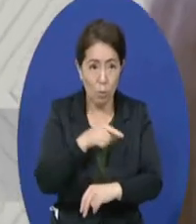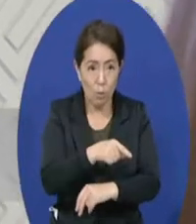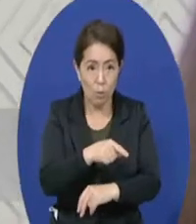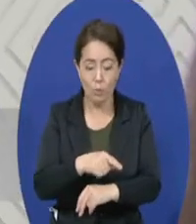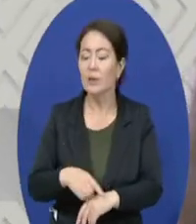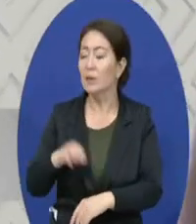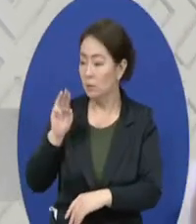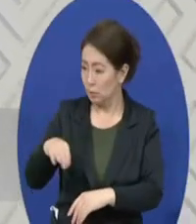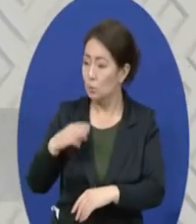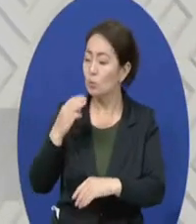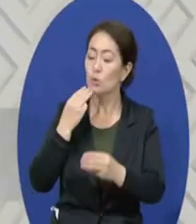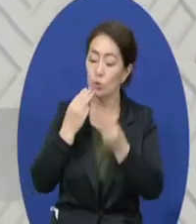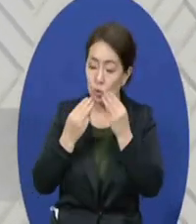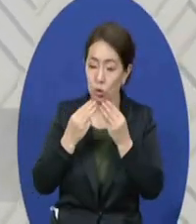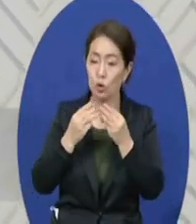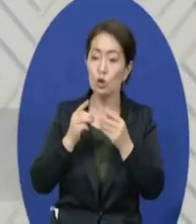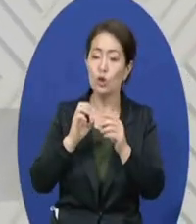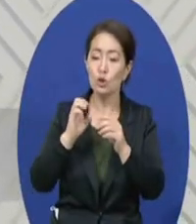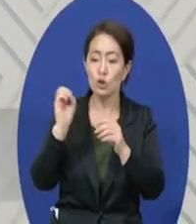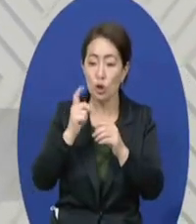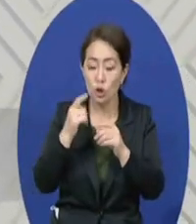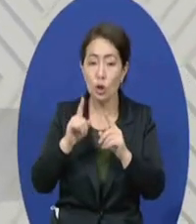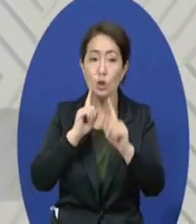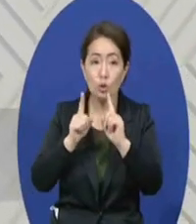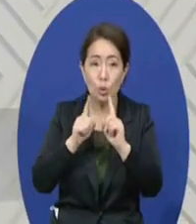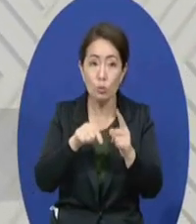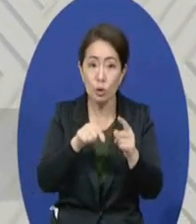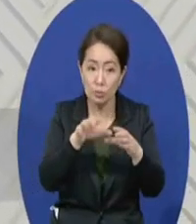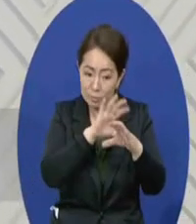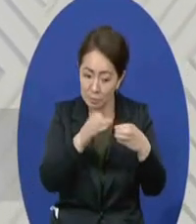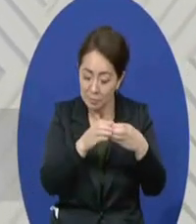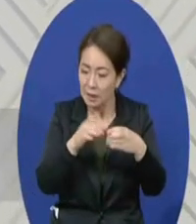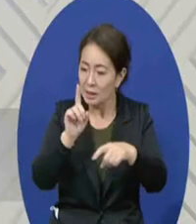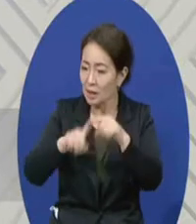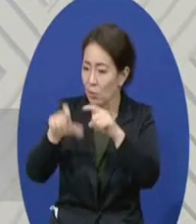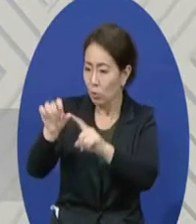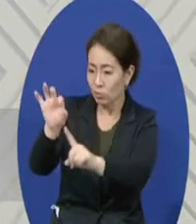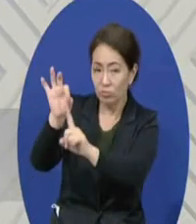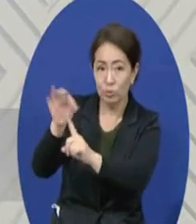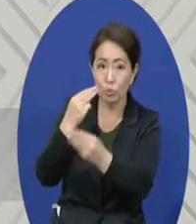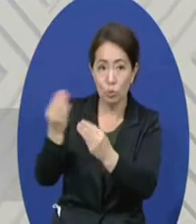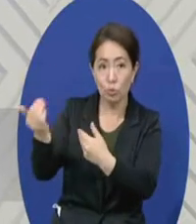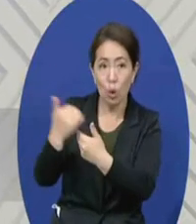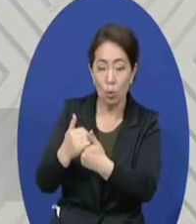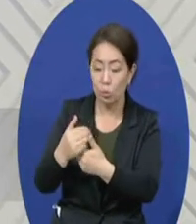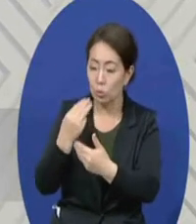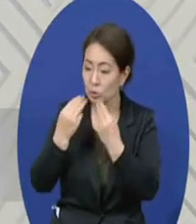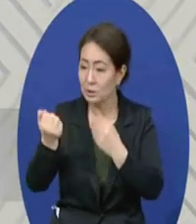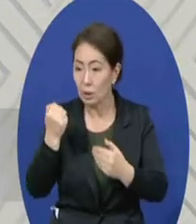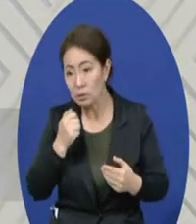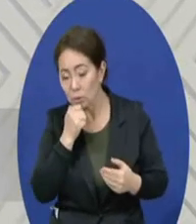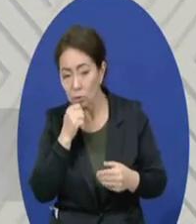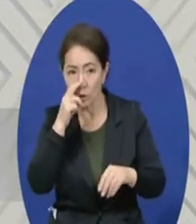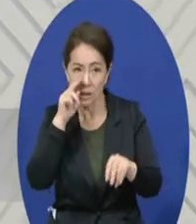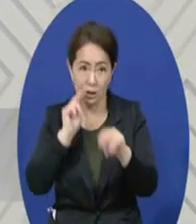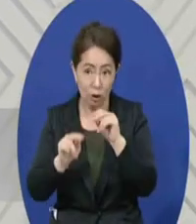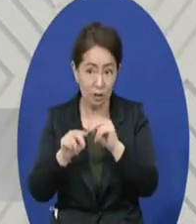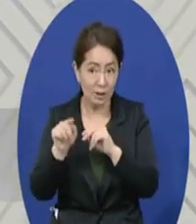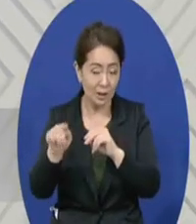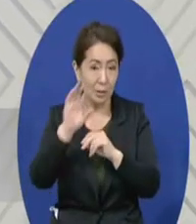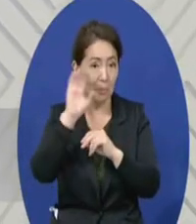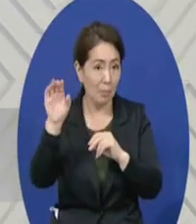Яг болно тийм. Шүүхийн ерөнхий зөвлөл бол тийм үү? Ямар хүнийг шүүхч болох вэ? Мэдлэгтэй, чадвартай, туршлагатай, дадлагтай шүүхч чадах нь үү гэдэг тийм үү? Сонгон шалгаруулалт